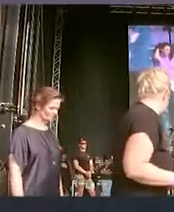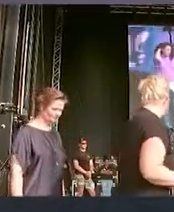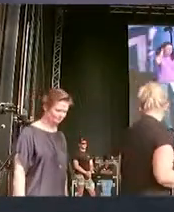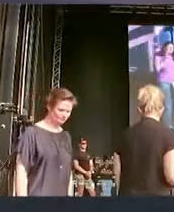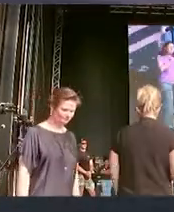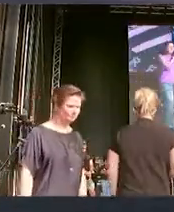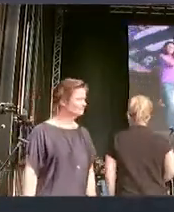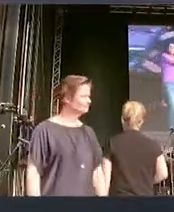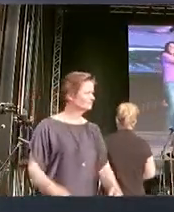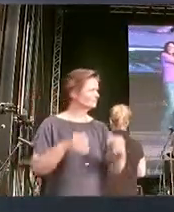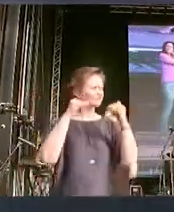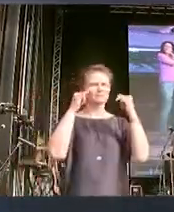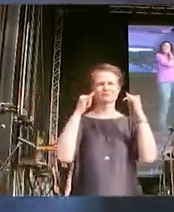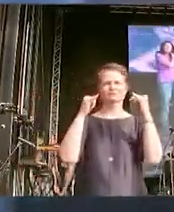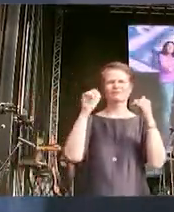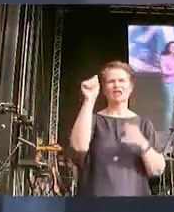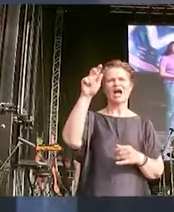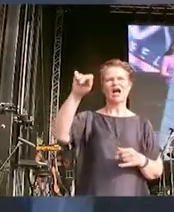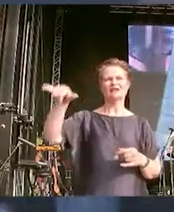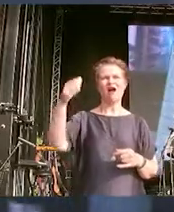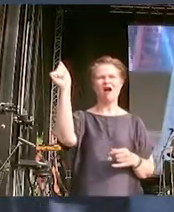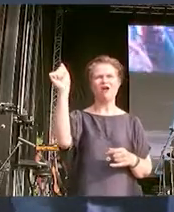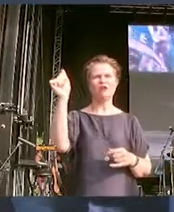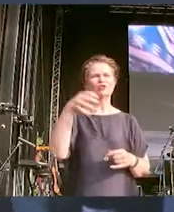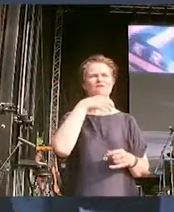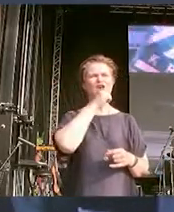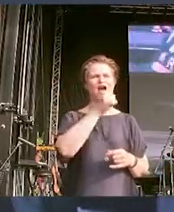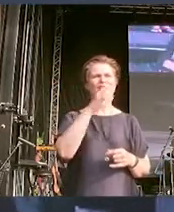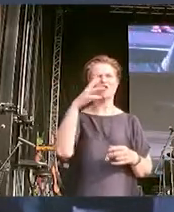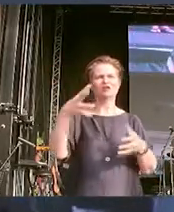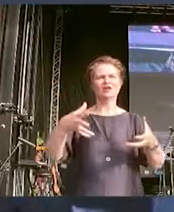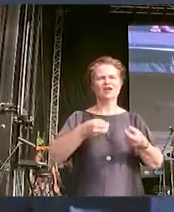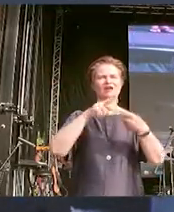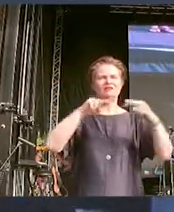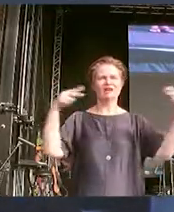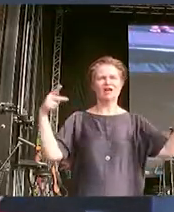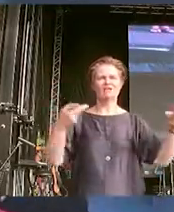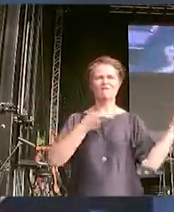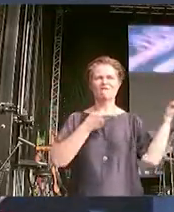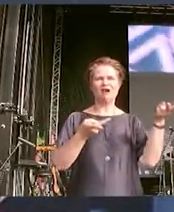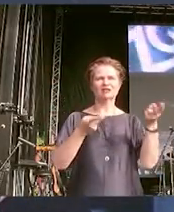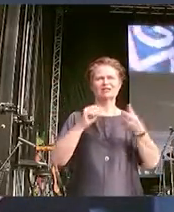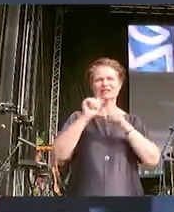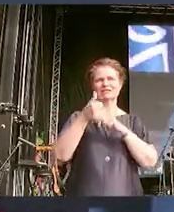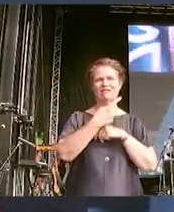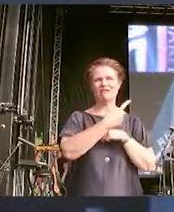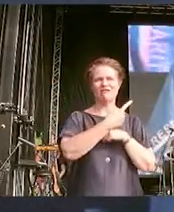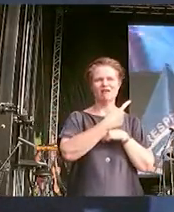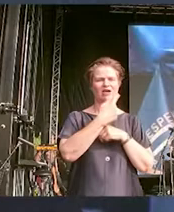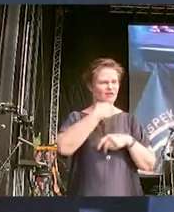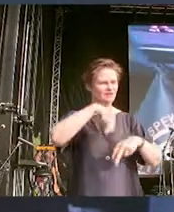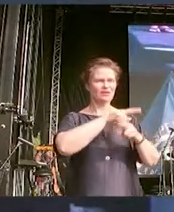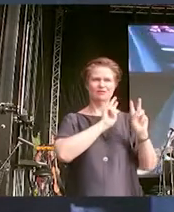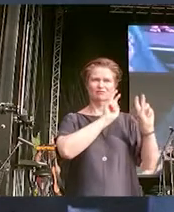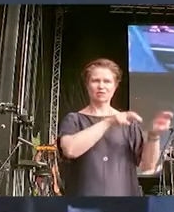Ja, genau, hallo. Wir sind die Anja und der Frank von den Teigwaren Riesa. Wir stehen heute hier, weil wir in den